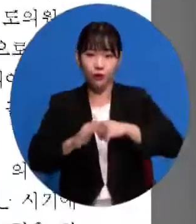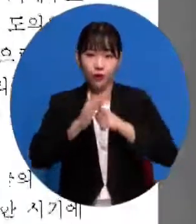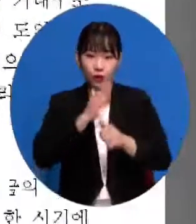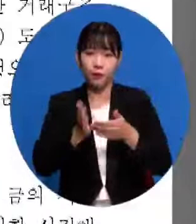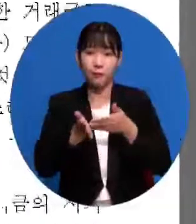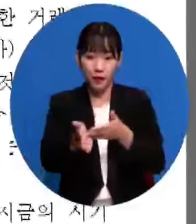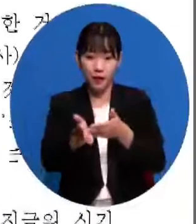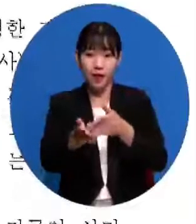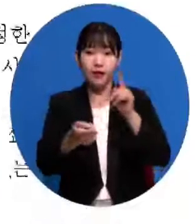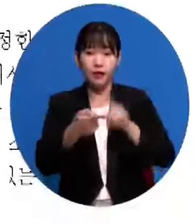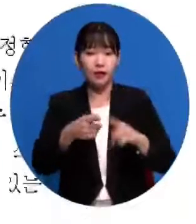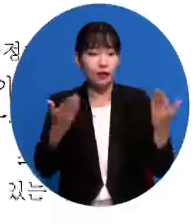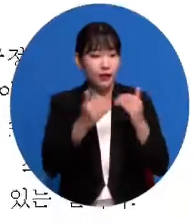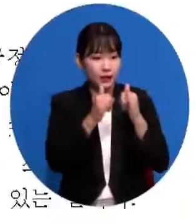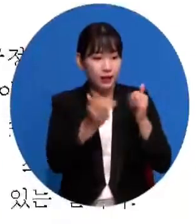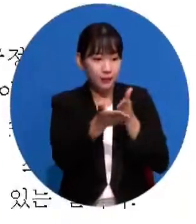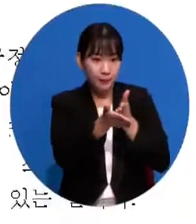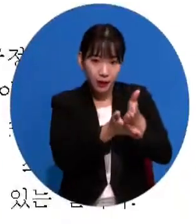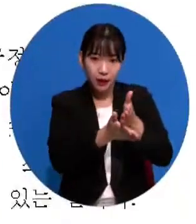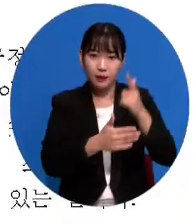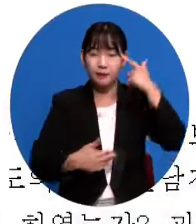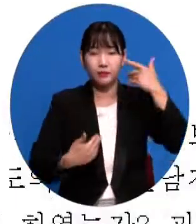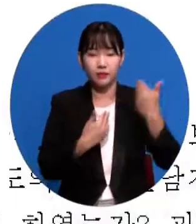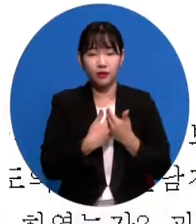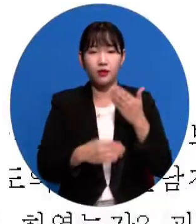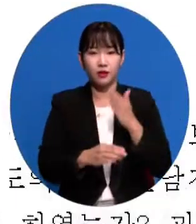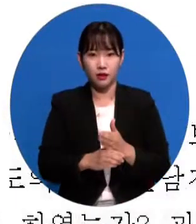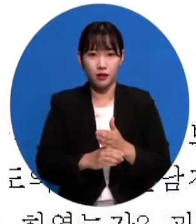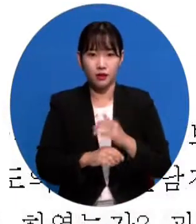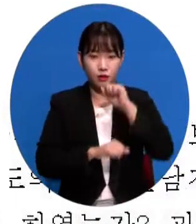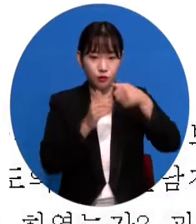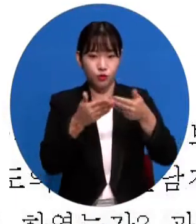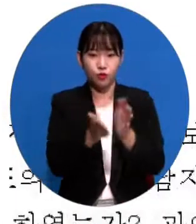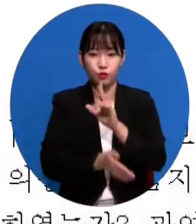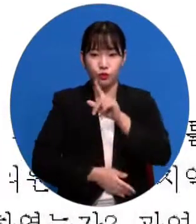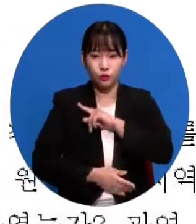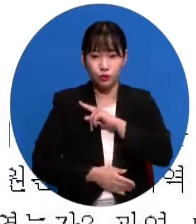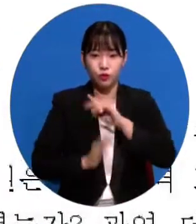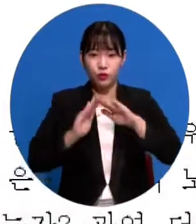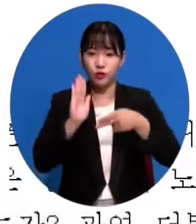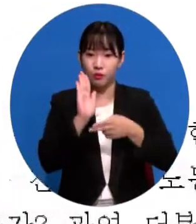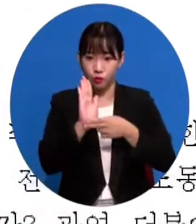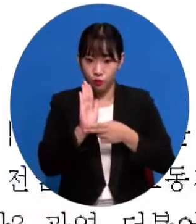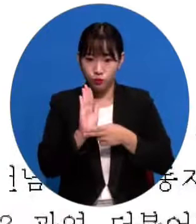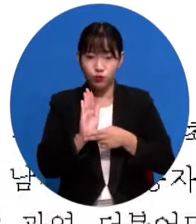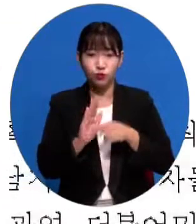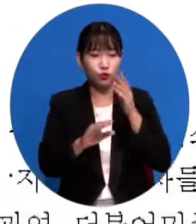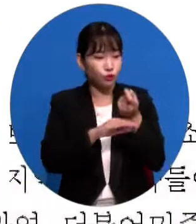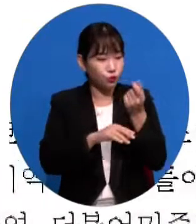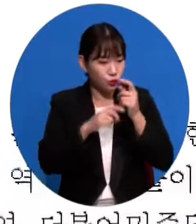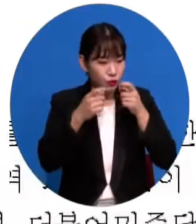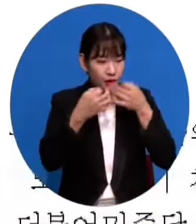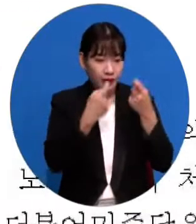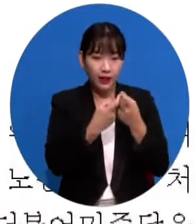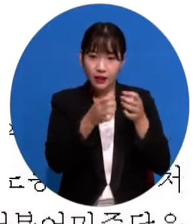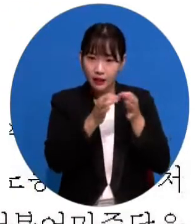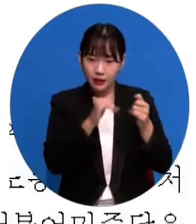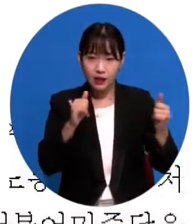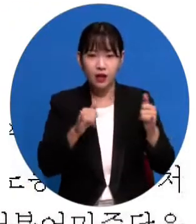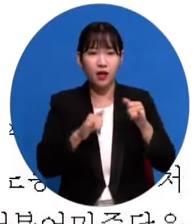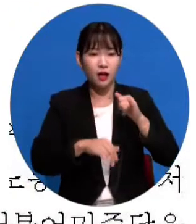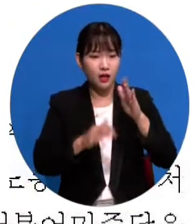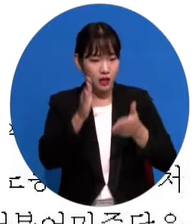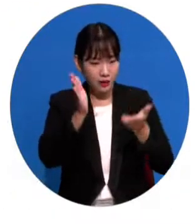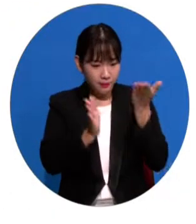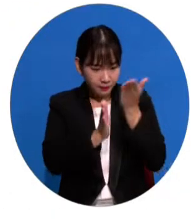것을 놓고 노동계가 반발하고 있습니다. 민주노총 전남본부는 중소소상공인의 어려움은 불공정한